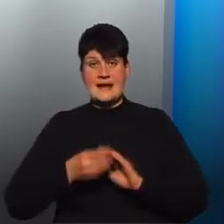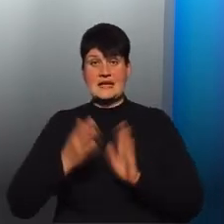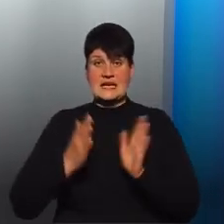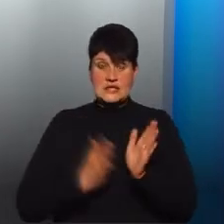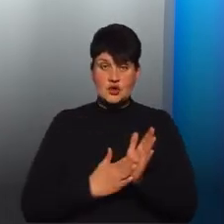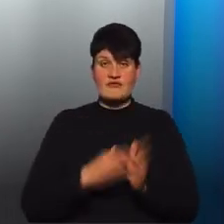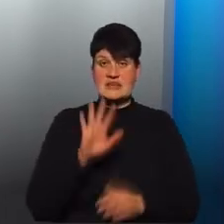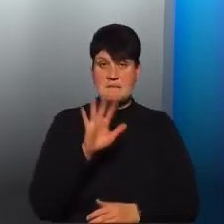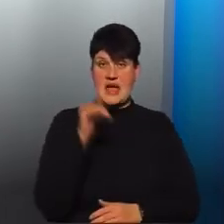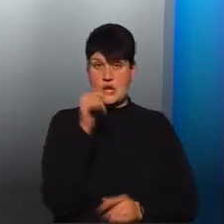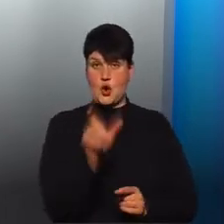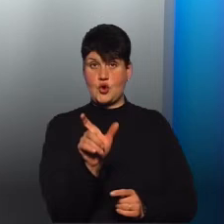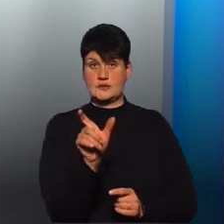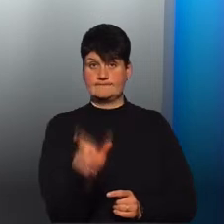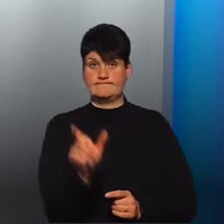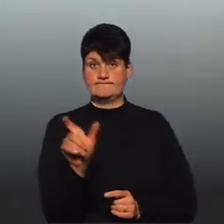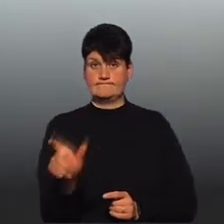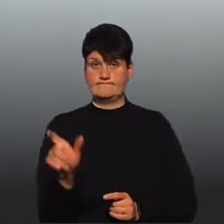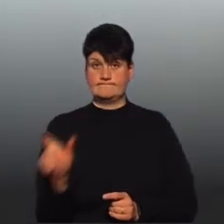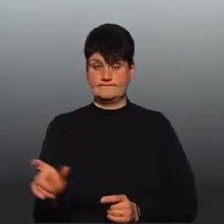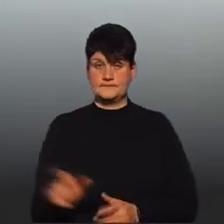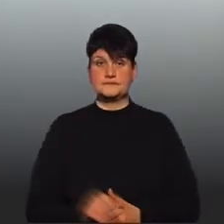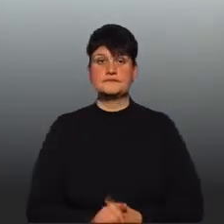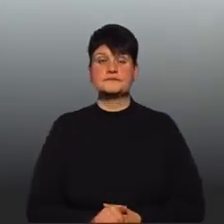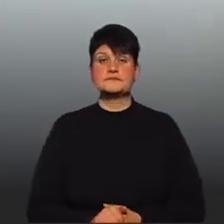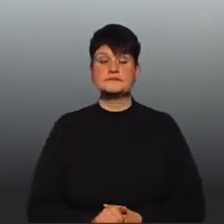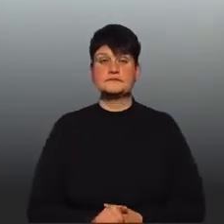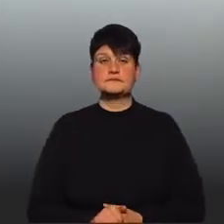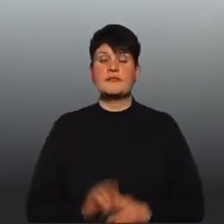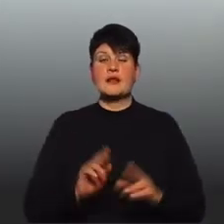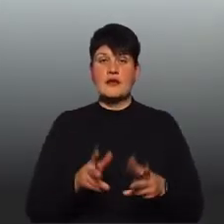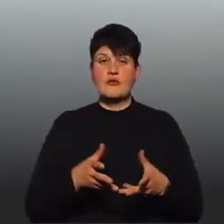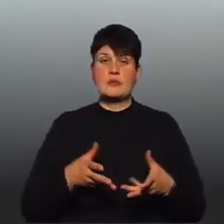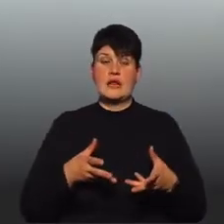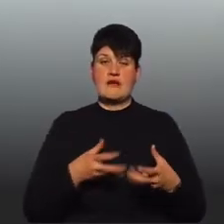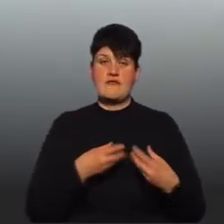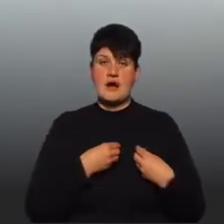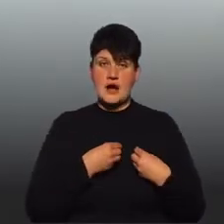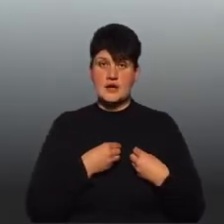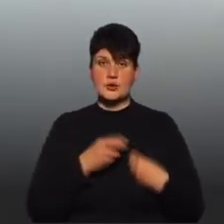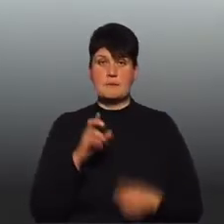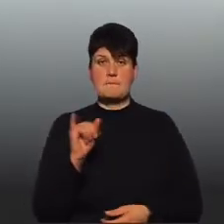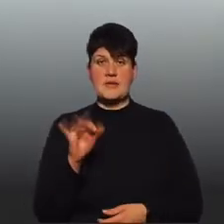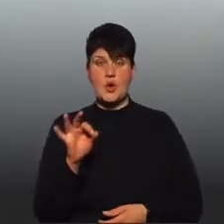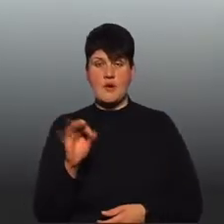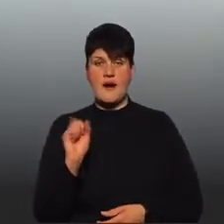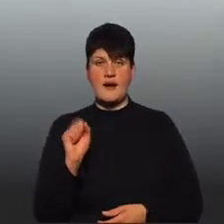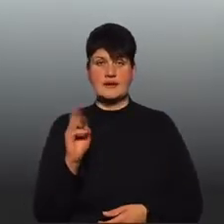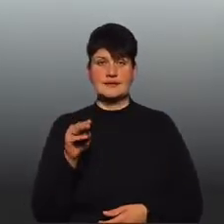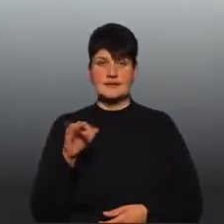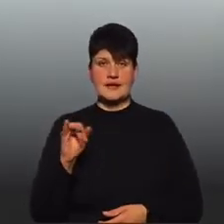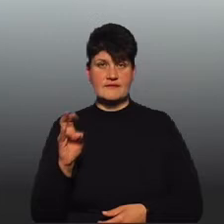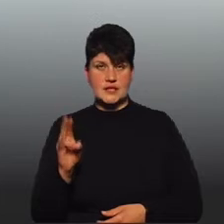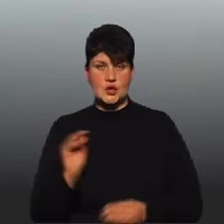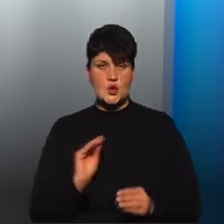реєстраційного посвідчення кожні 5 років. Як впливають на організм біоактивні добавки, БАДи, так ми говоримо, і